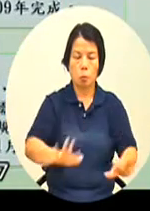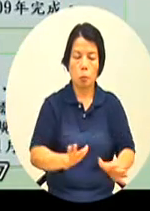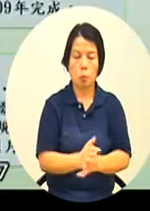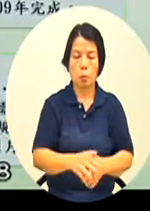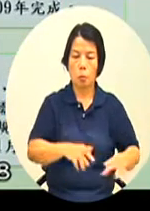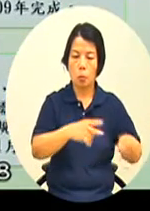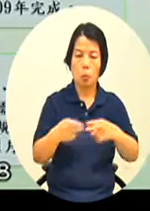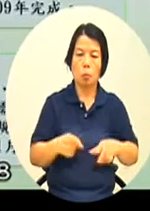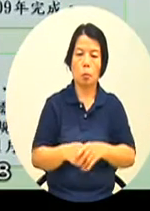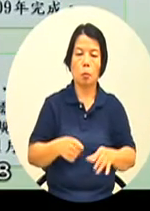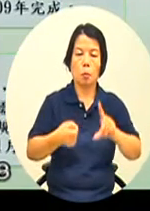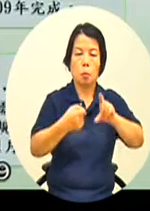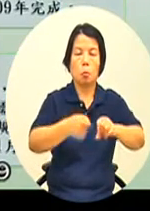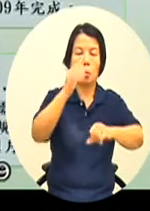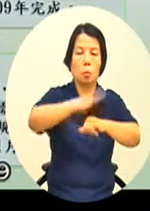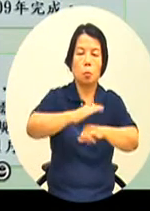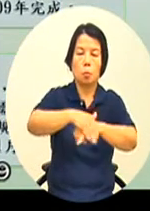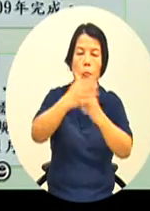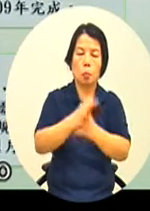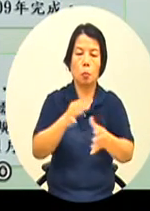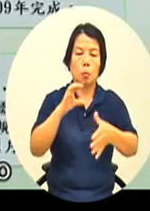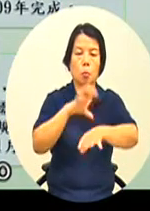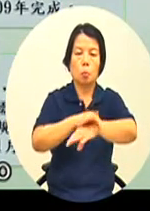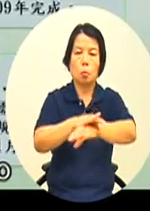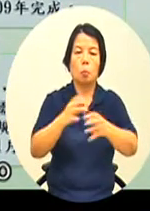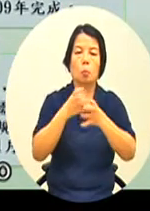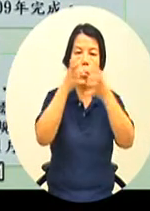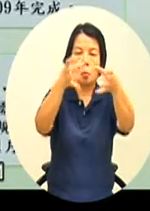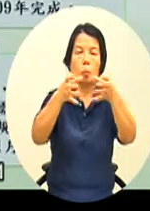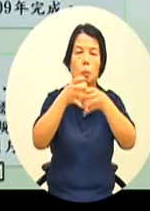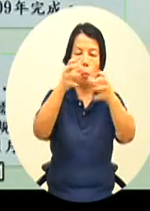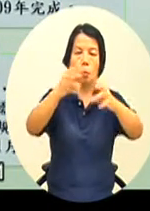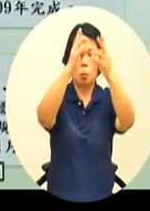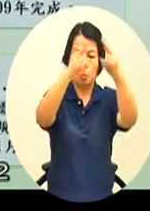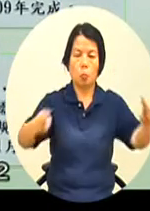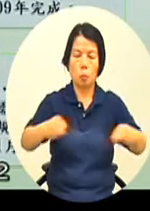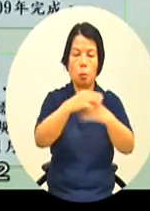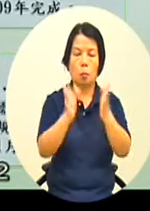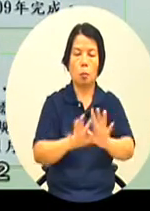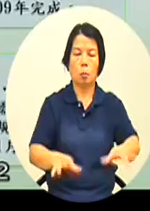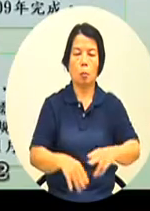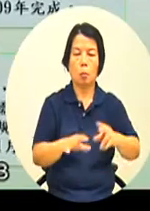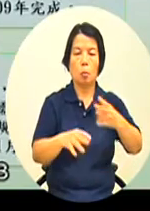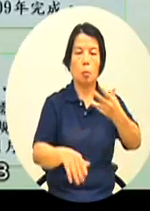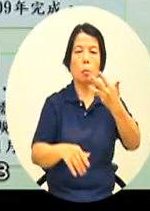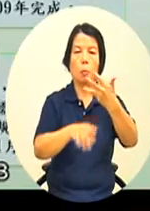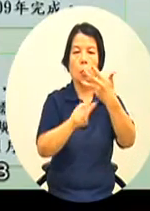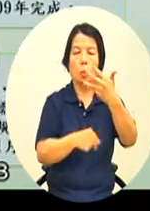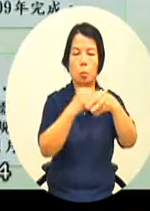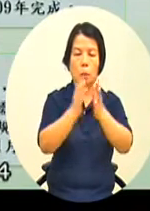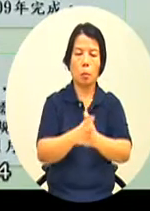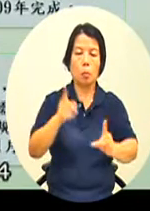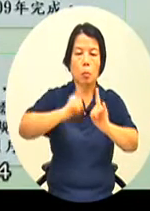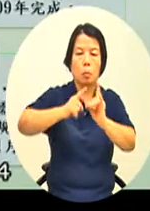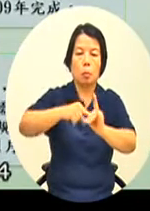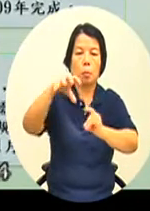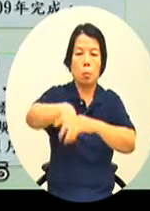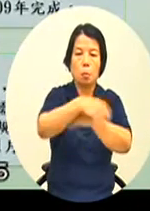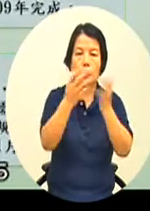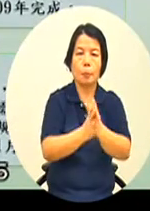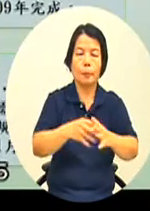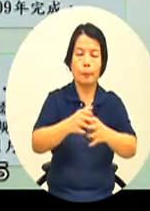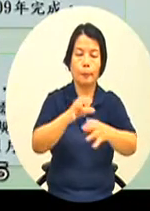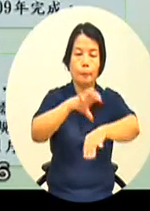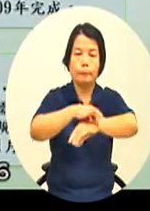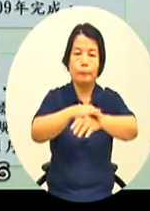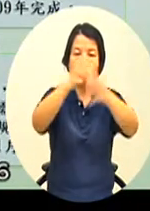墓、纳骨塔还有相关的设施的环境。我们在105年8月我们完成了我们弥陀区纳骨塔前面的改善